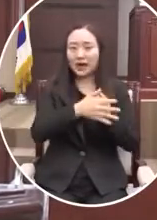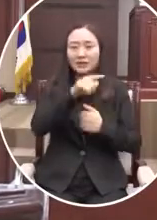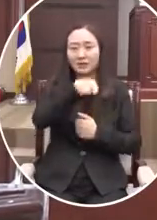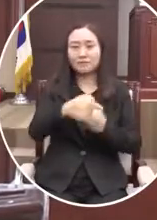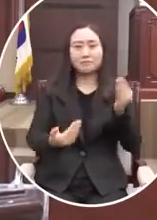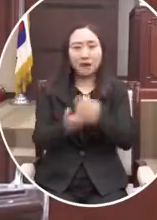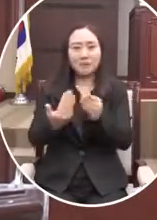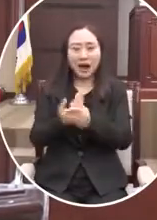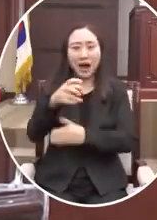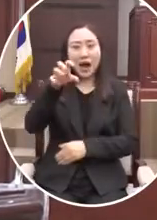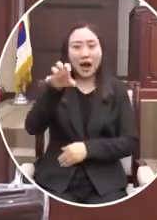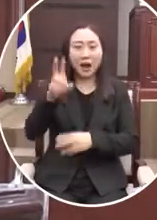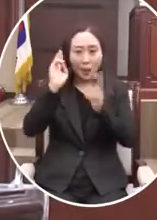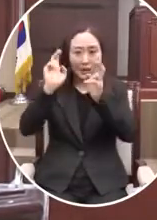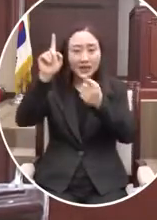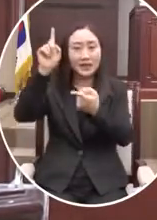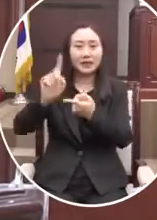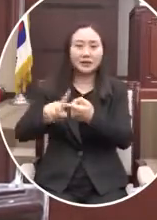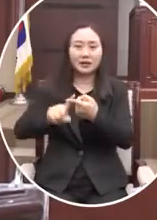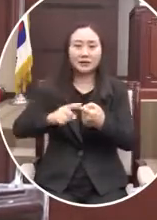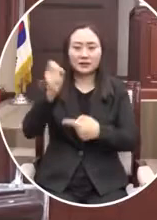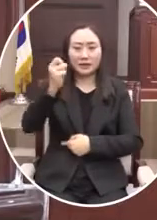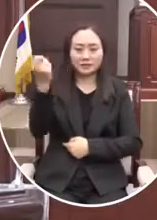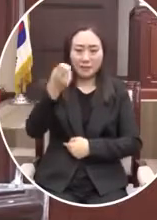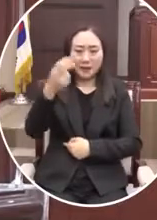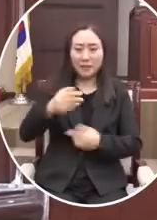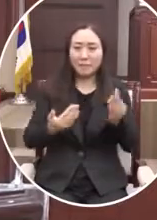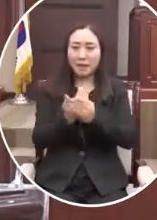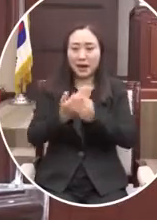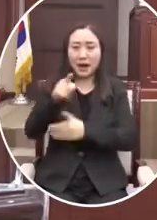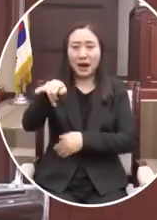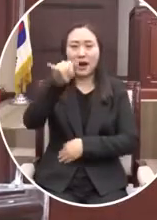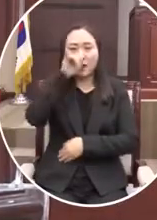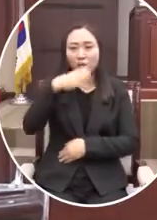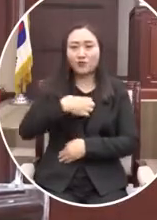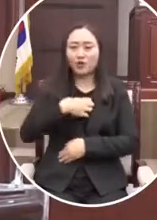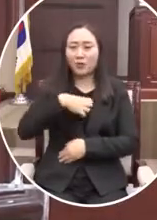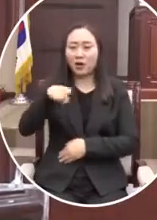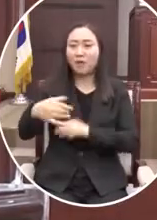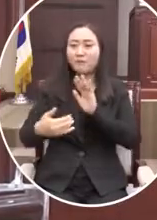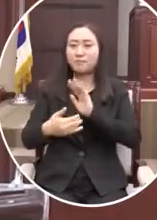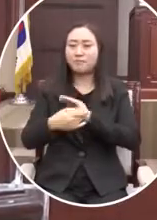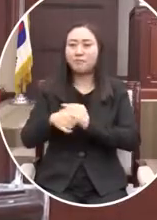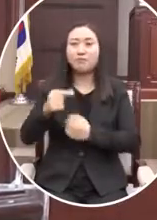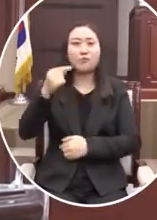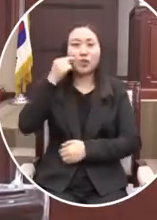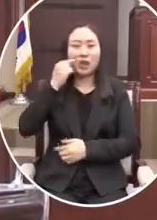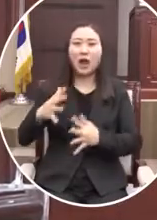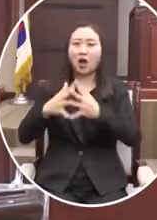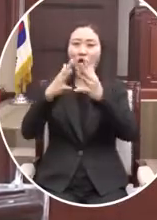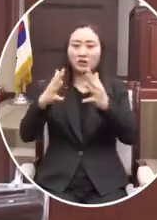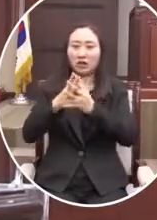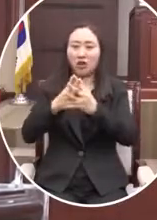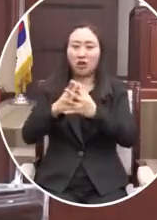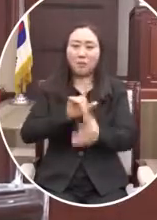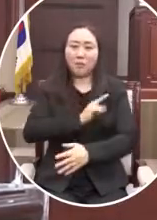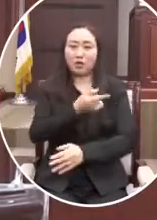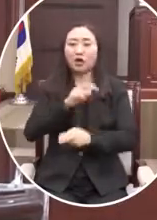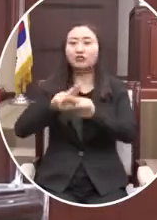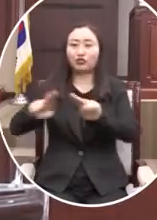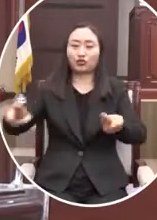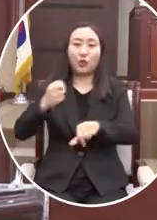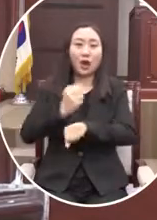사고를 반복해서 일으키는 기업에 대해서는 위험한 기업 활동을 못하도록 건설 면허를 취소하는